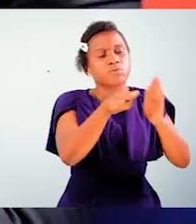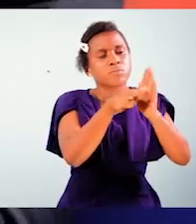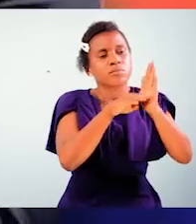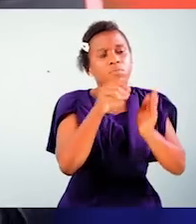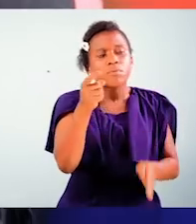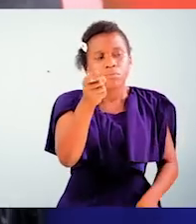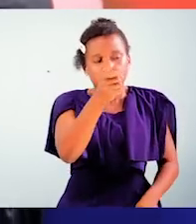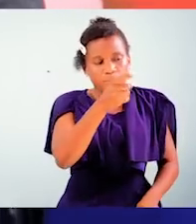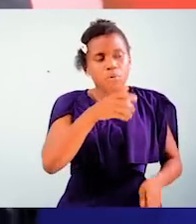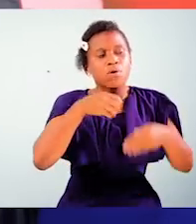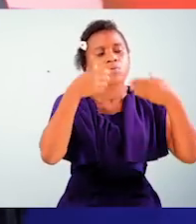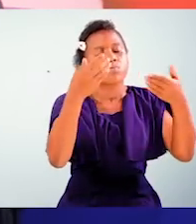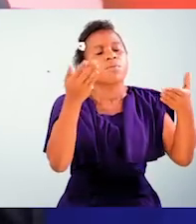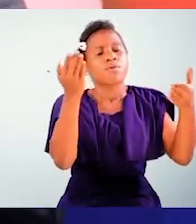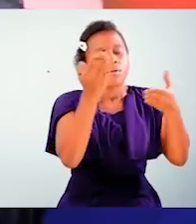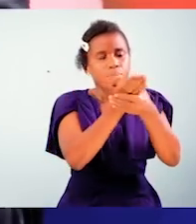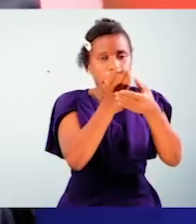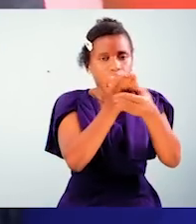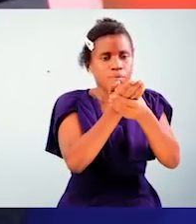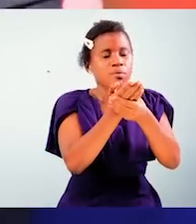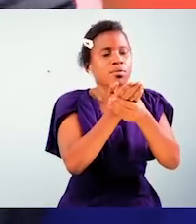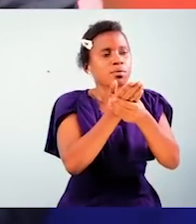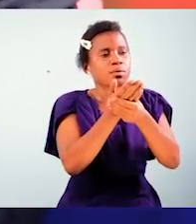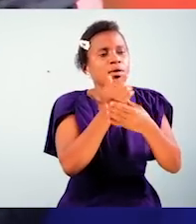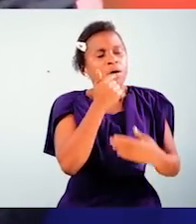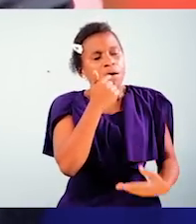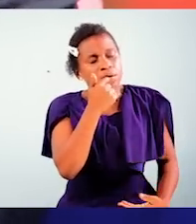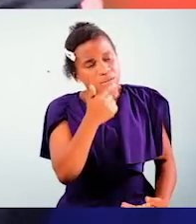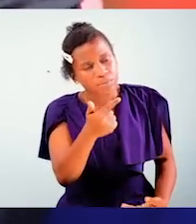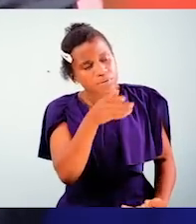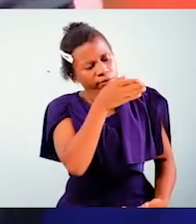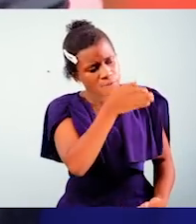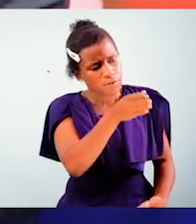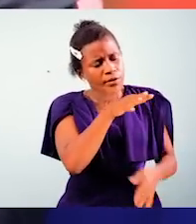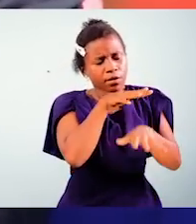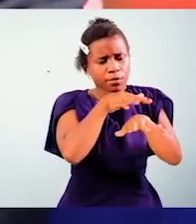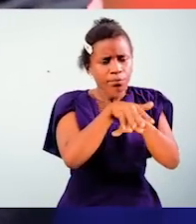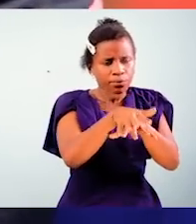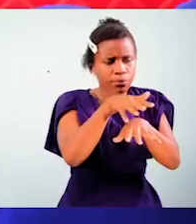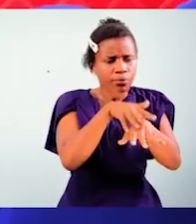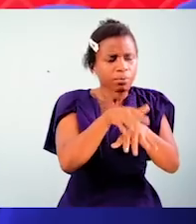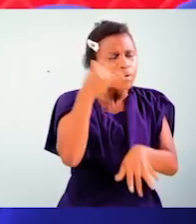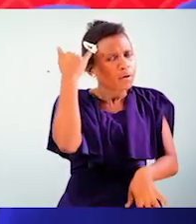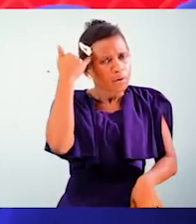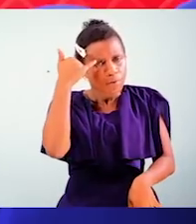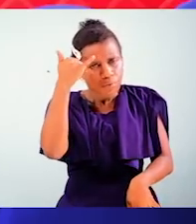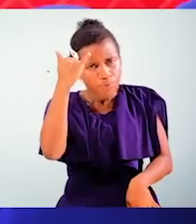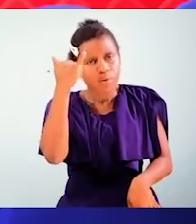ziende benki, watu wakakopee benki. Akisema vile inakuwa ni maelekezo, maagizo ama ushauri?